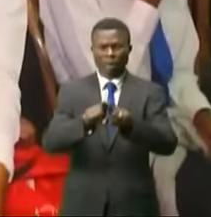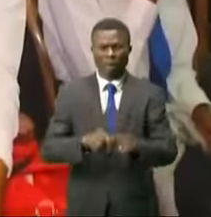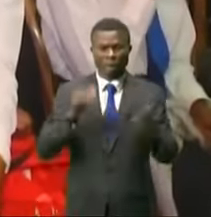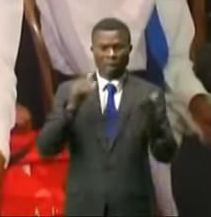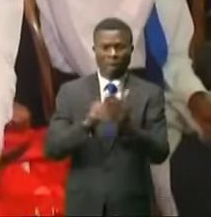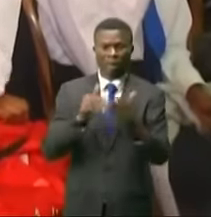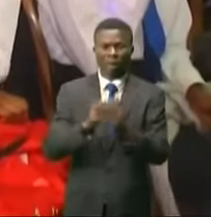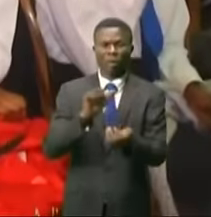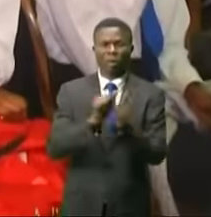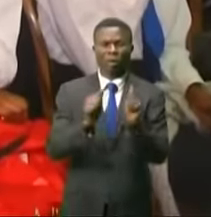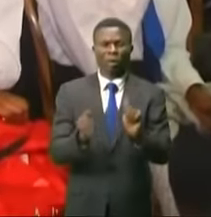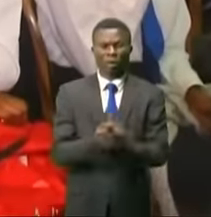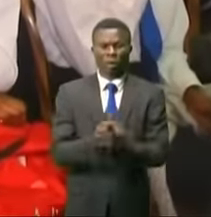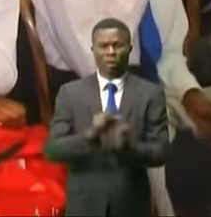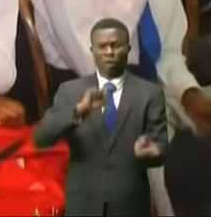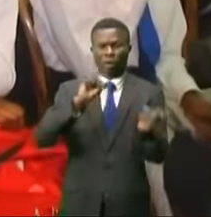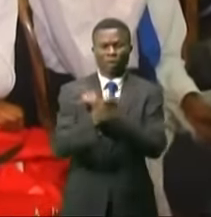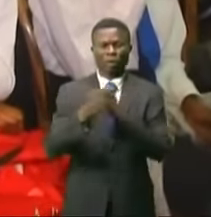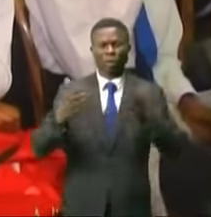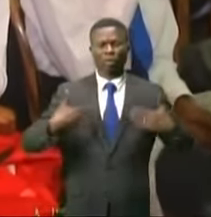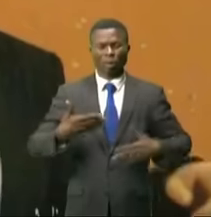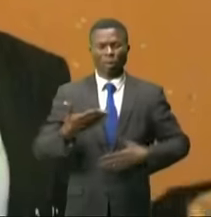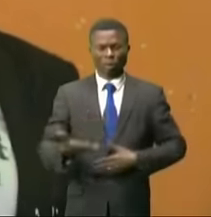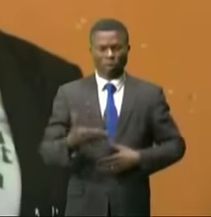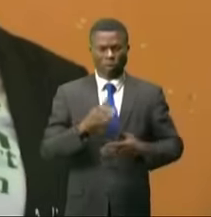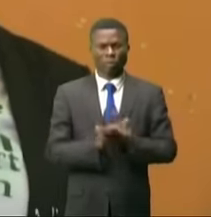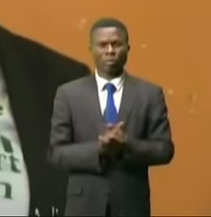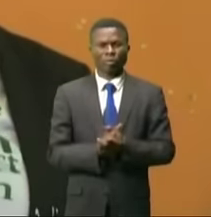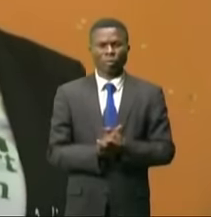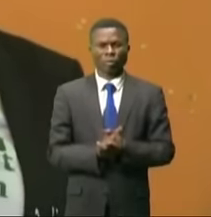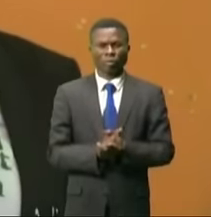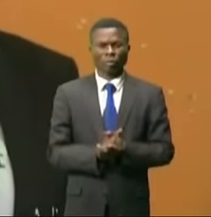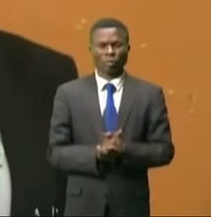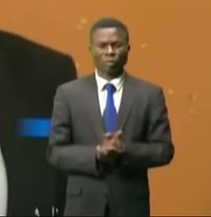menacé par les phénomènes changement climatique.